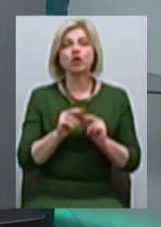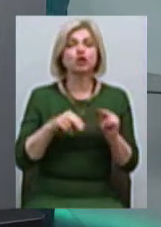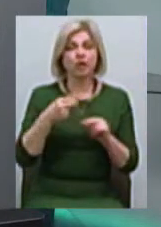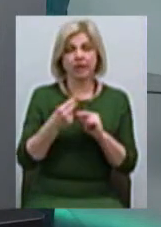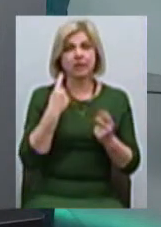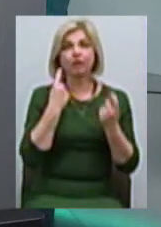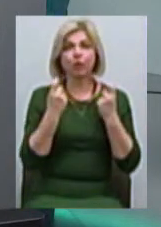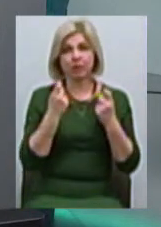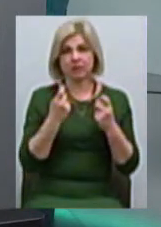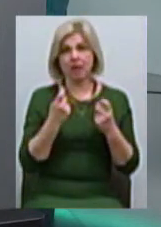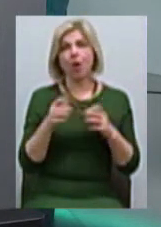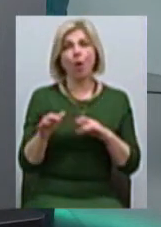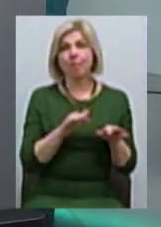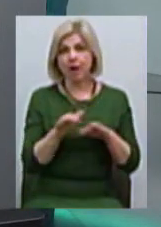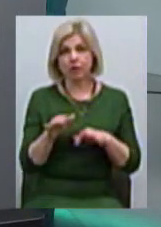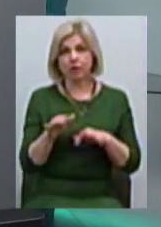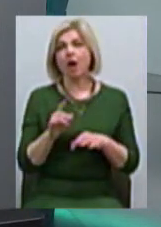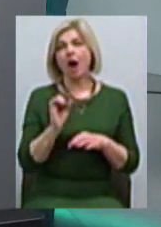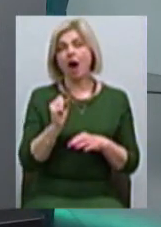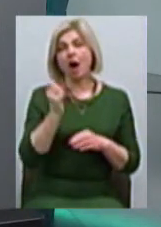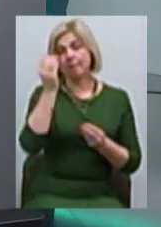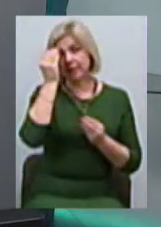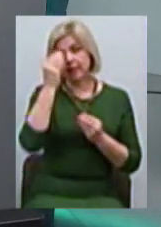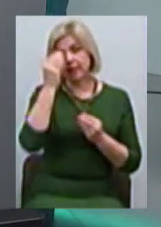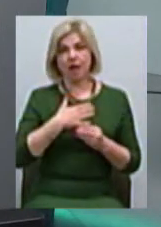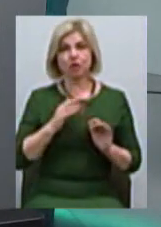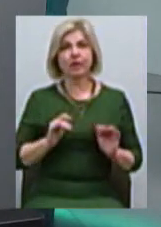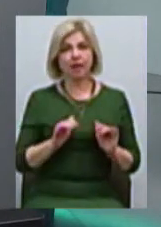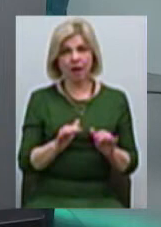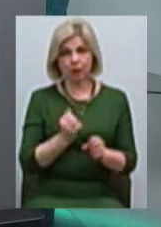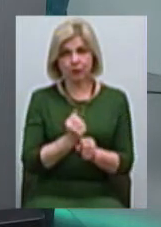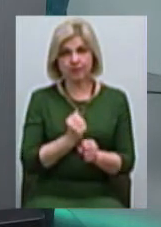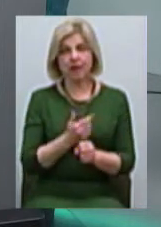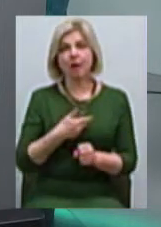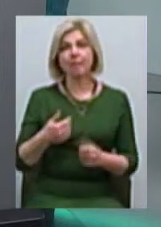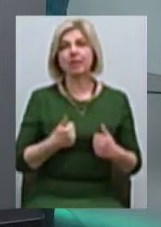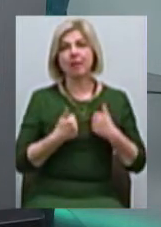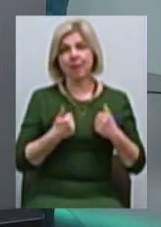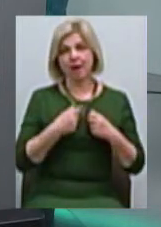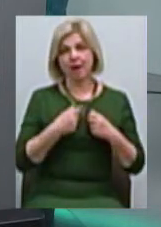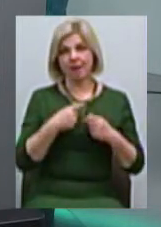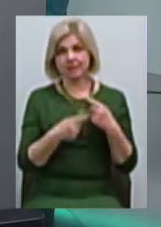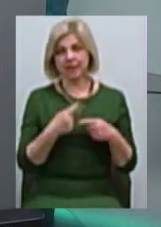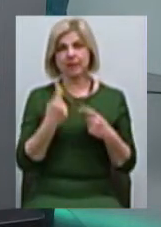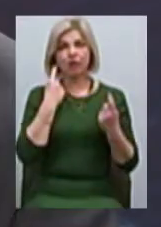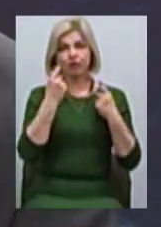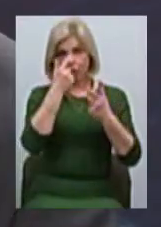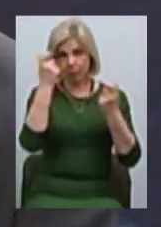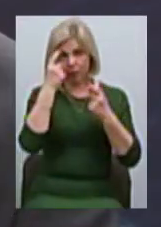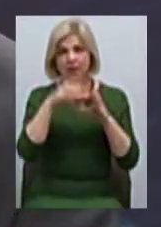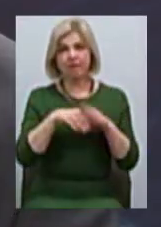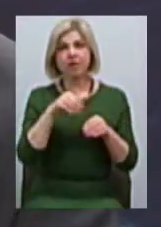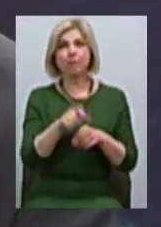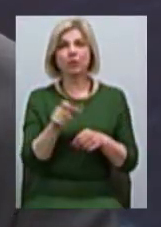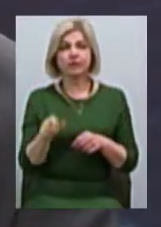кампанію, що не повинна так робити. З точки зору нашої діяльності, ми намагаємося постійно інформувати виборців